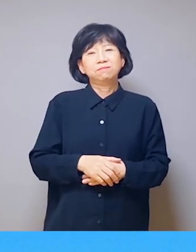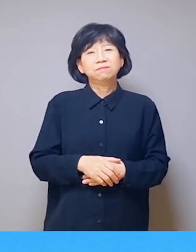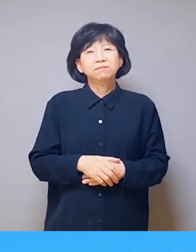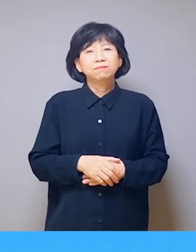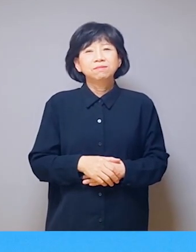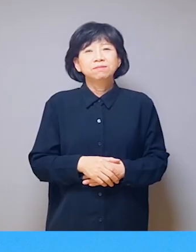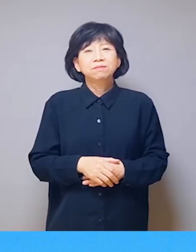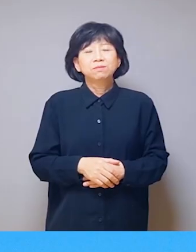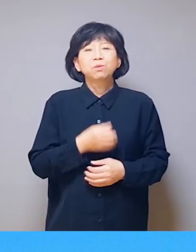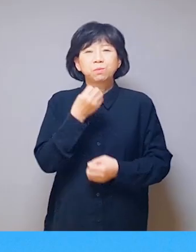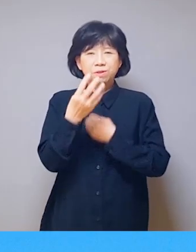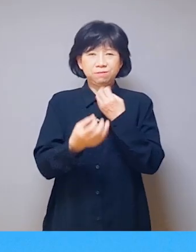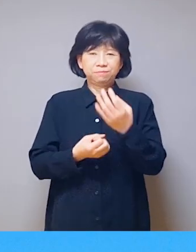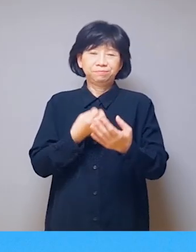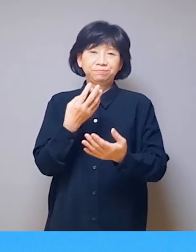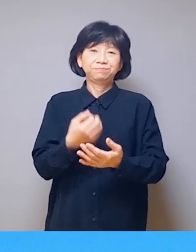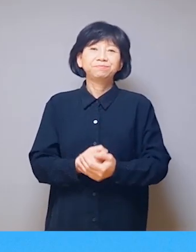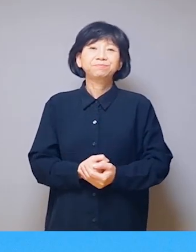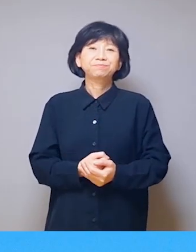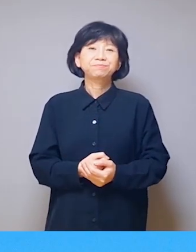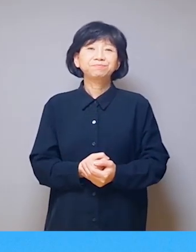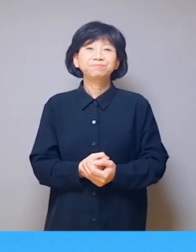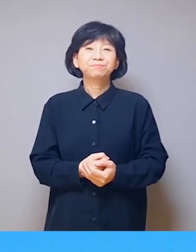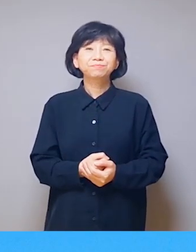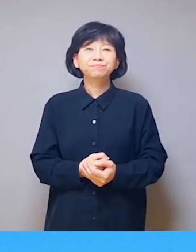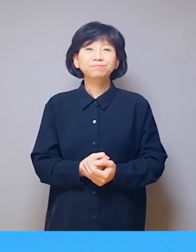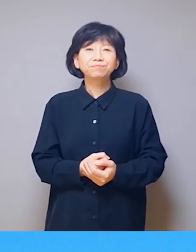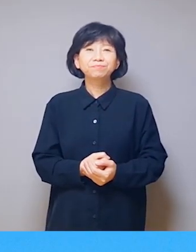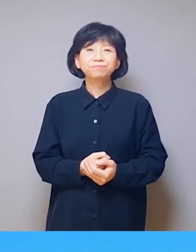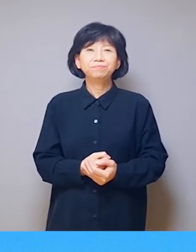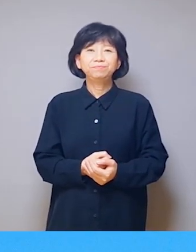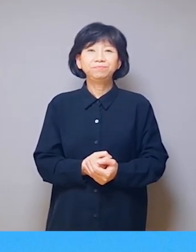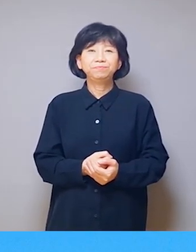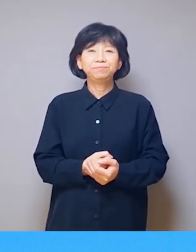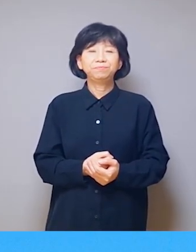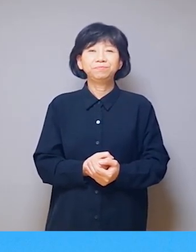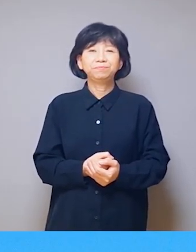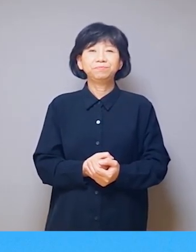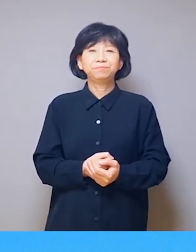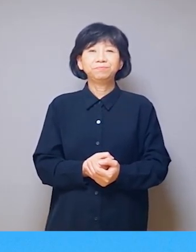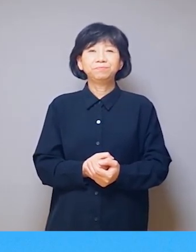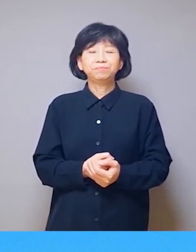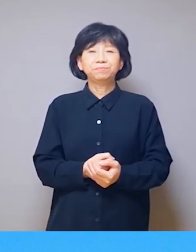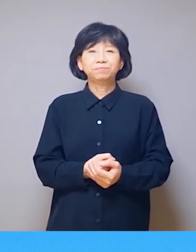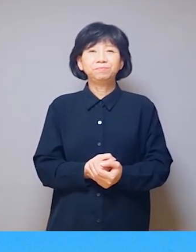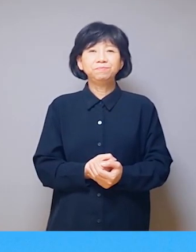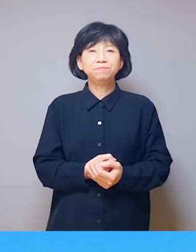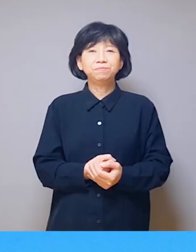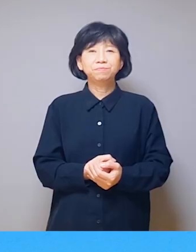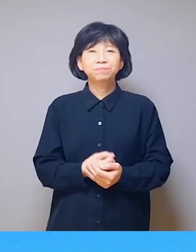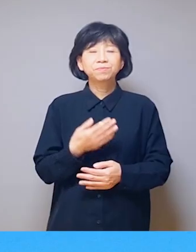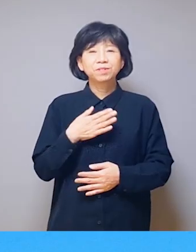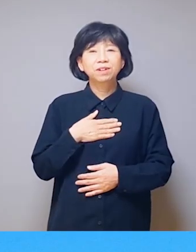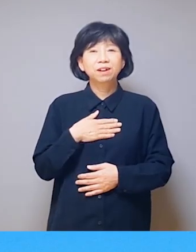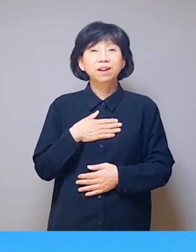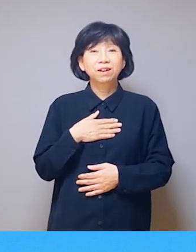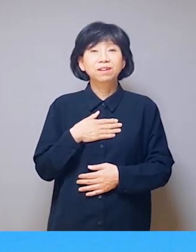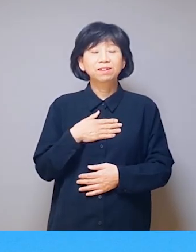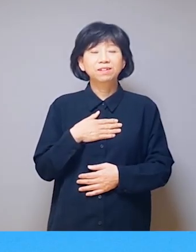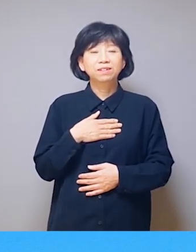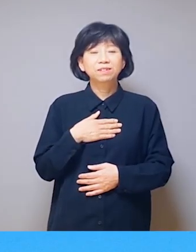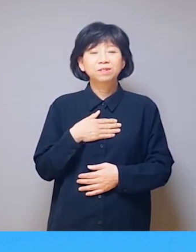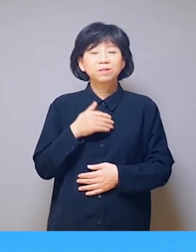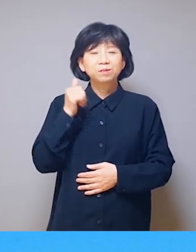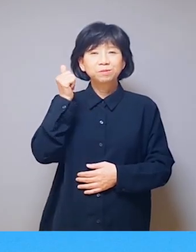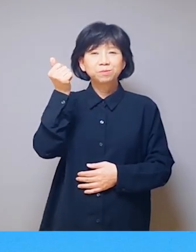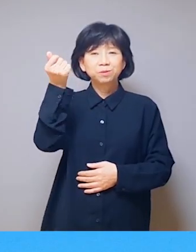바울이 고백하는 장면이 있는 거죠. 제가 며칠 어디 다녀왔잖아요. 그래서 고민을